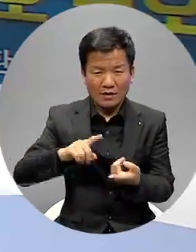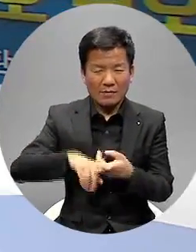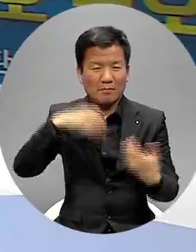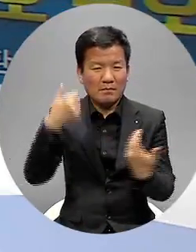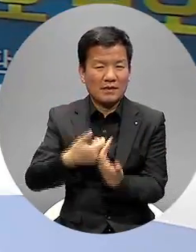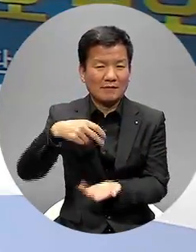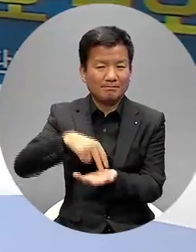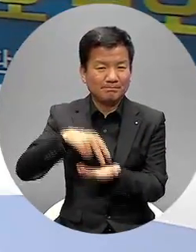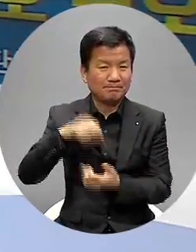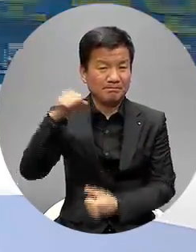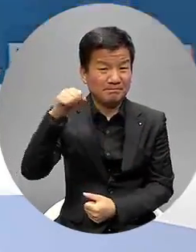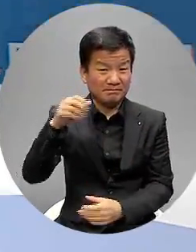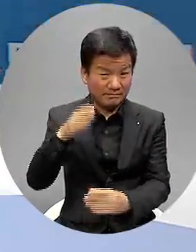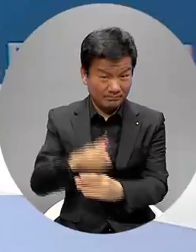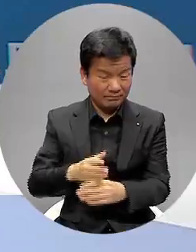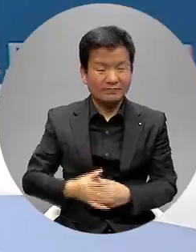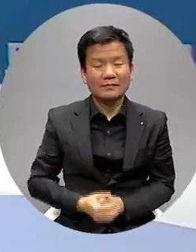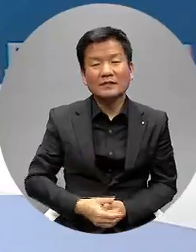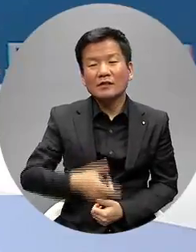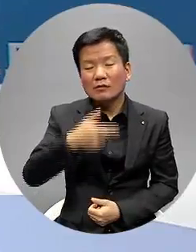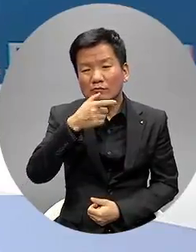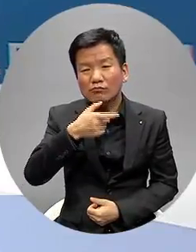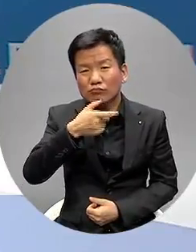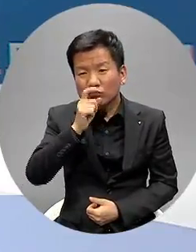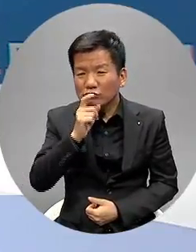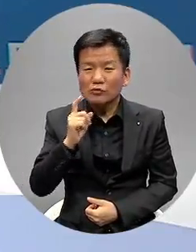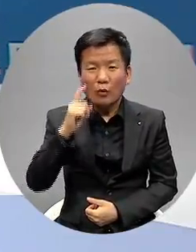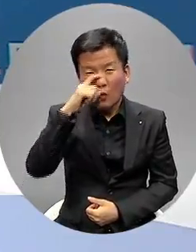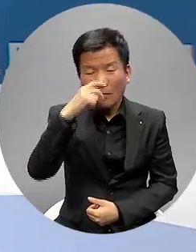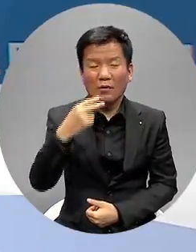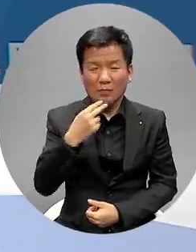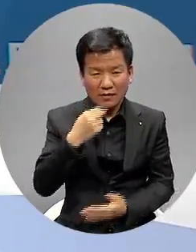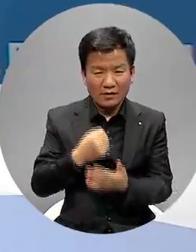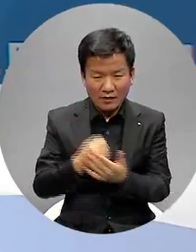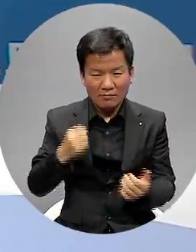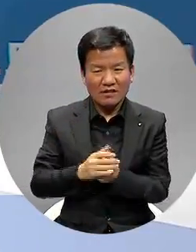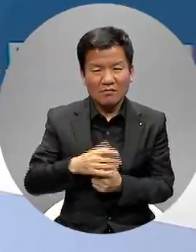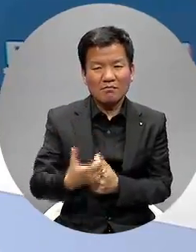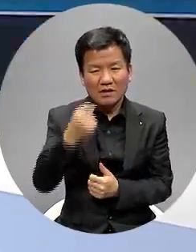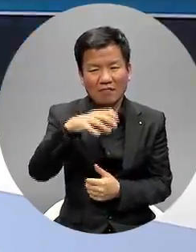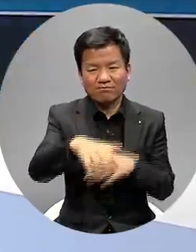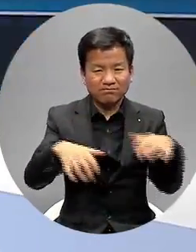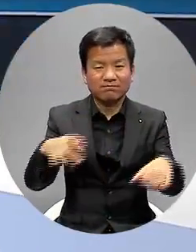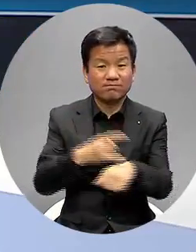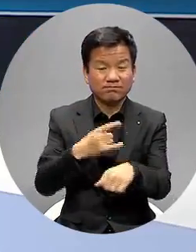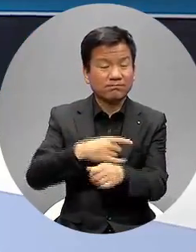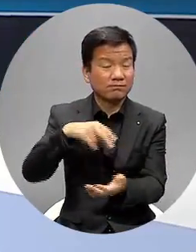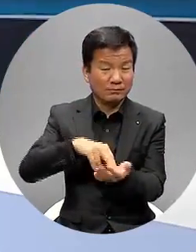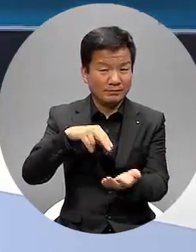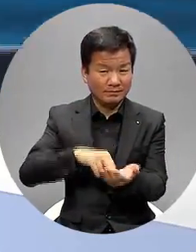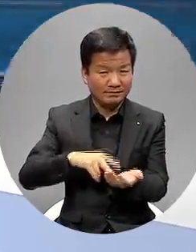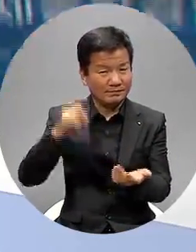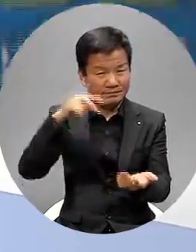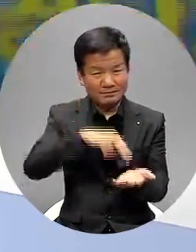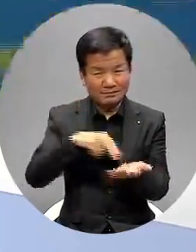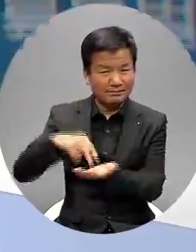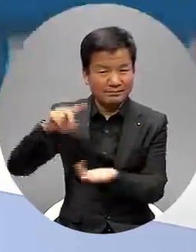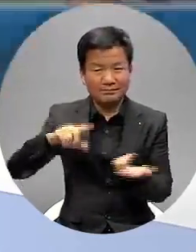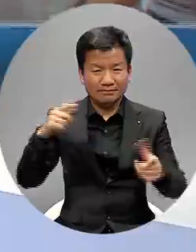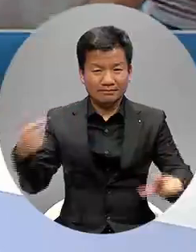나섰습니다. 충청북도는 식수원 오염은 없을 것이라며 개발에 속도를 내고 있습니다. 이지현 기자가